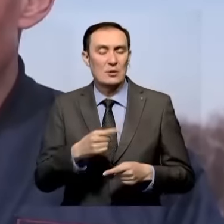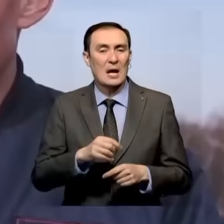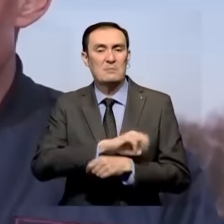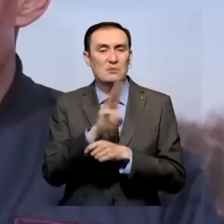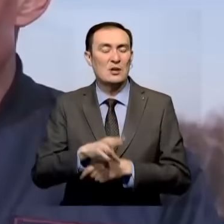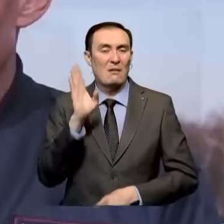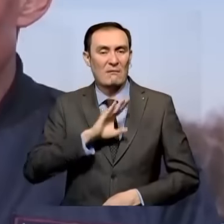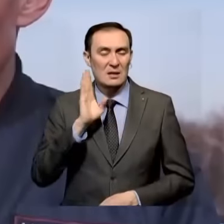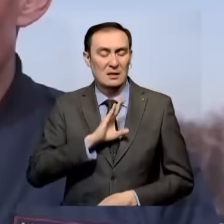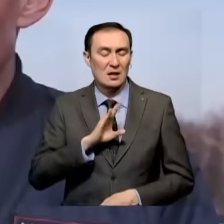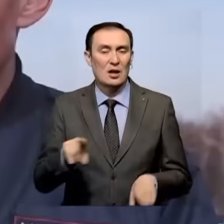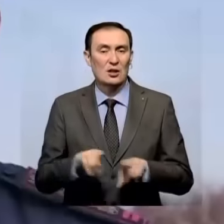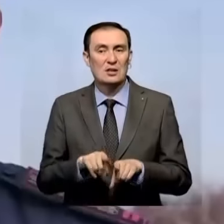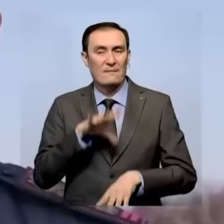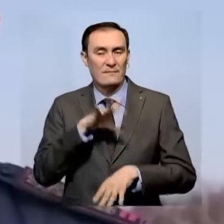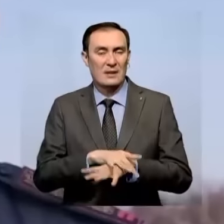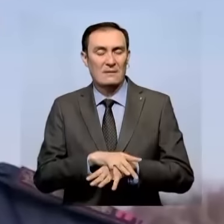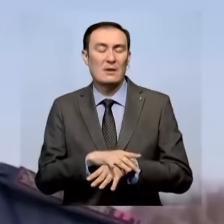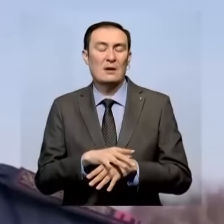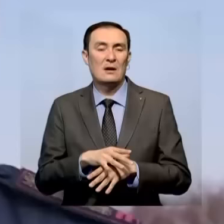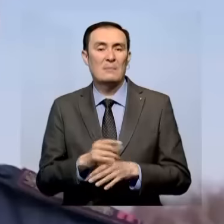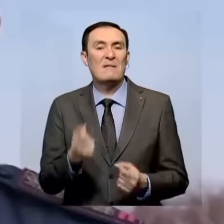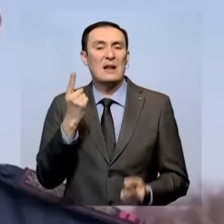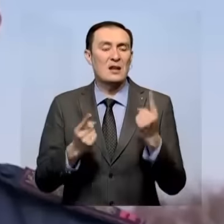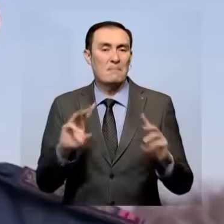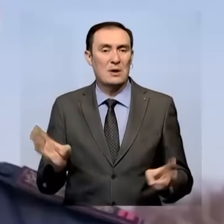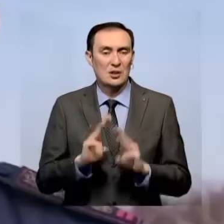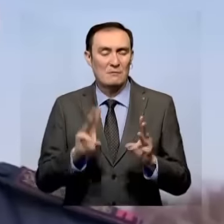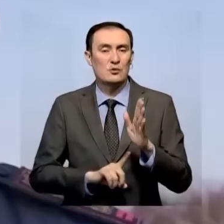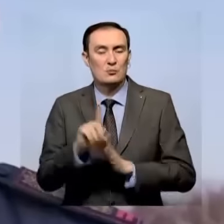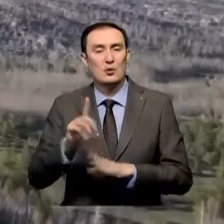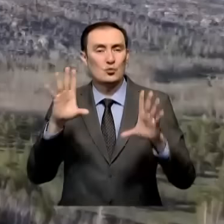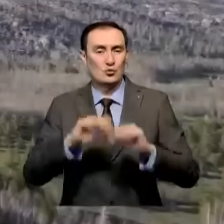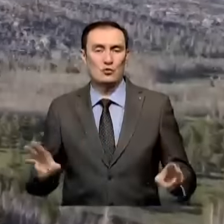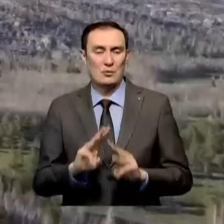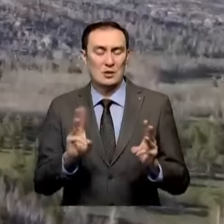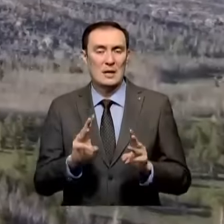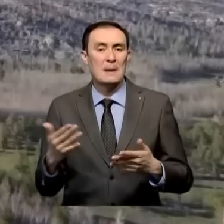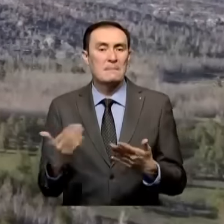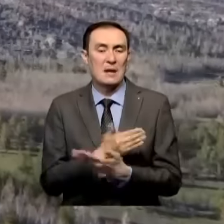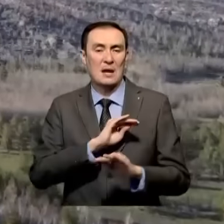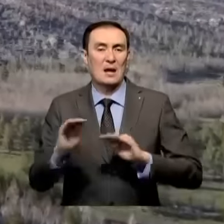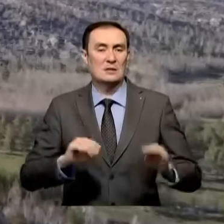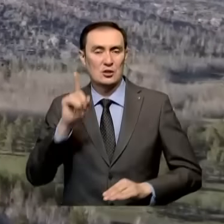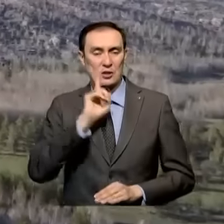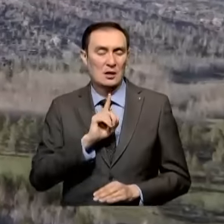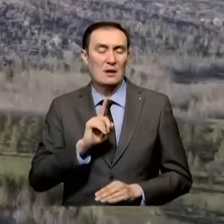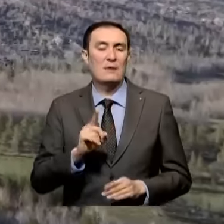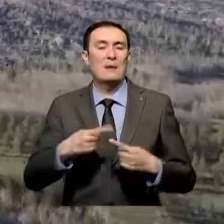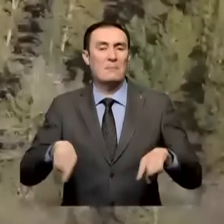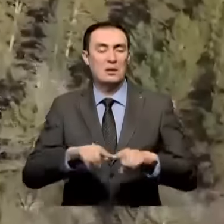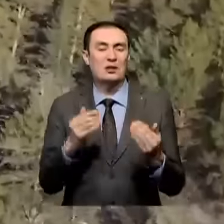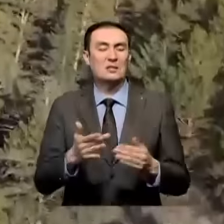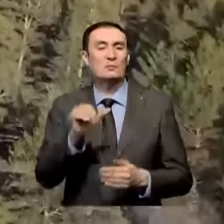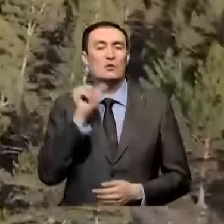воды. Также в случае выявления дополнительных очагов пожара приступает к тушению пожара. Переоснащение пожарной службы Баянаульского нацпарка